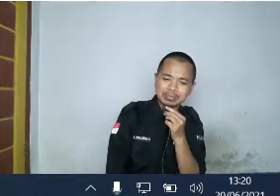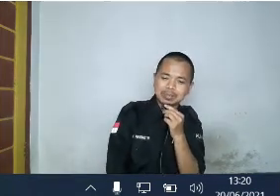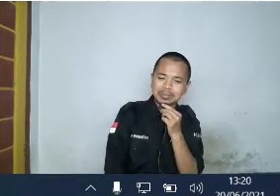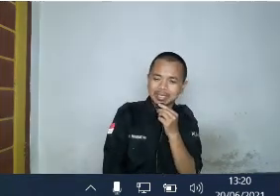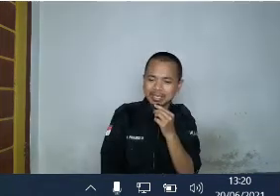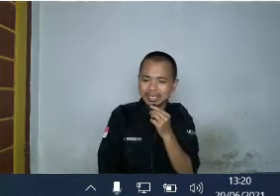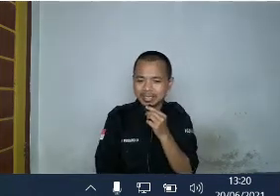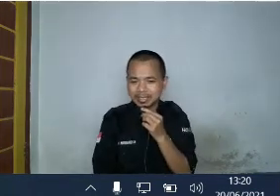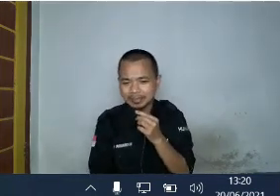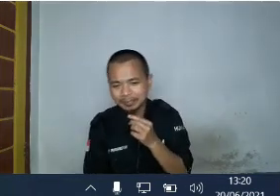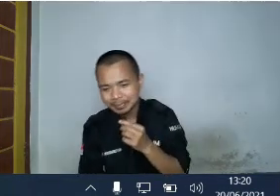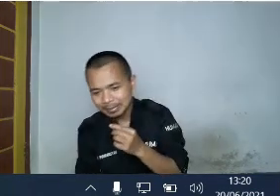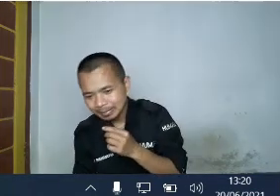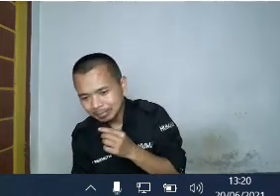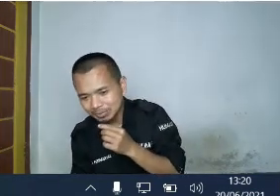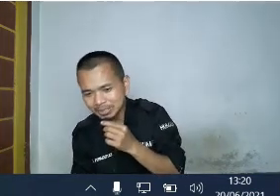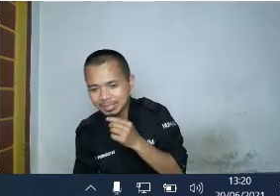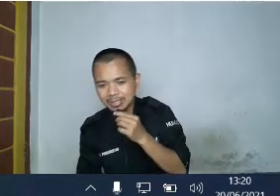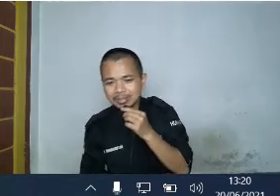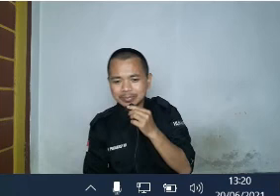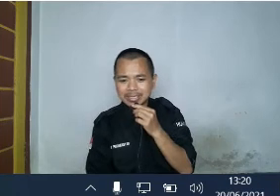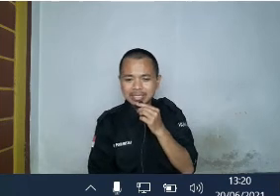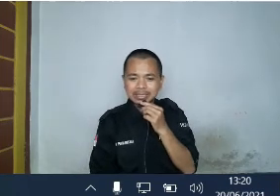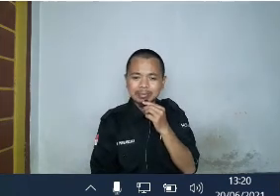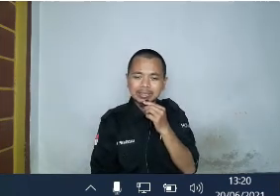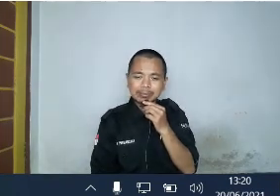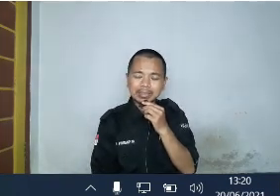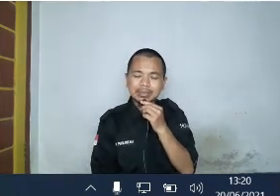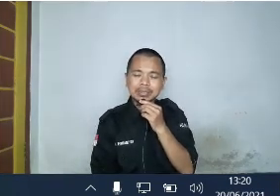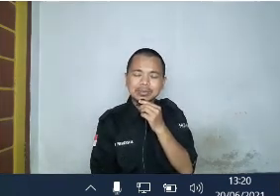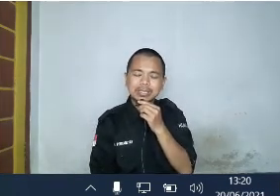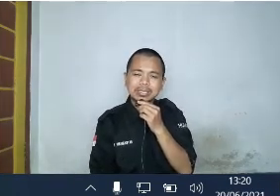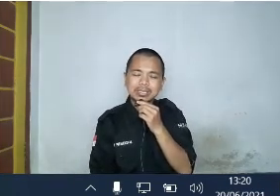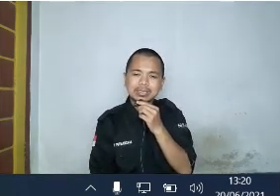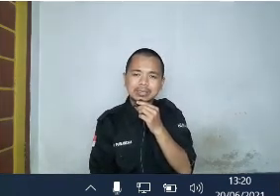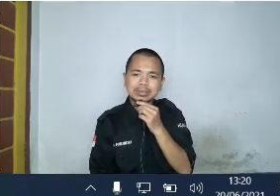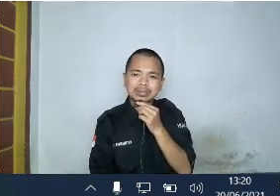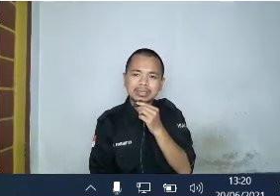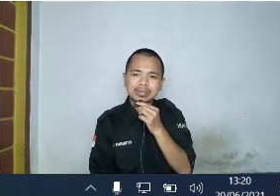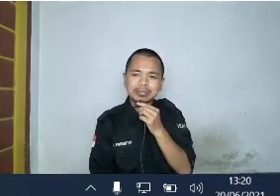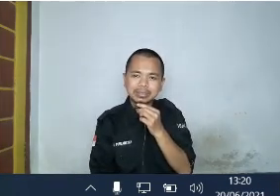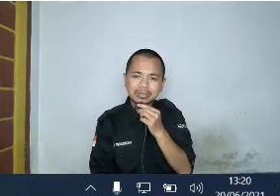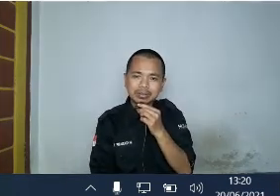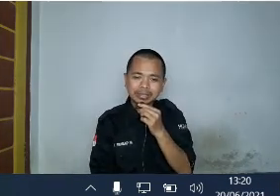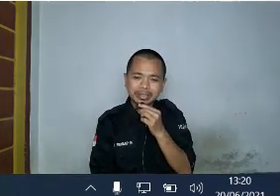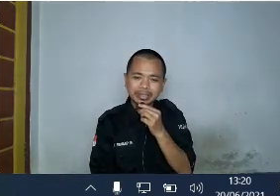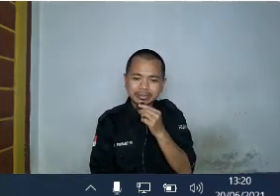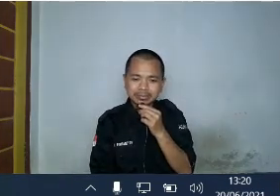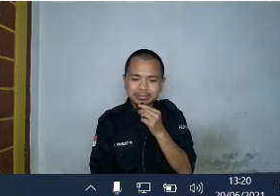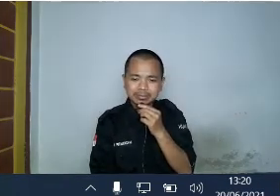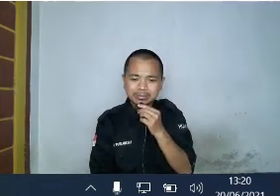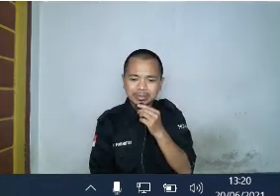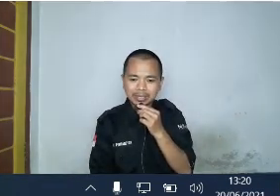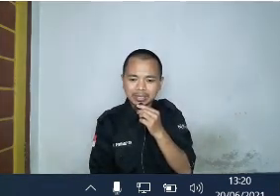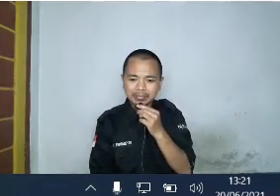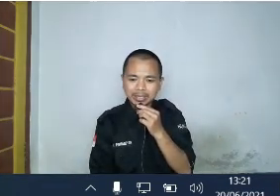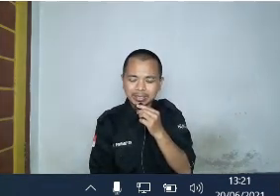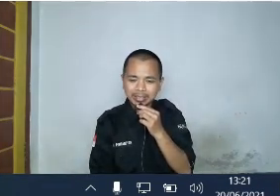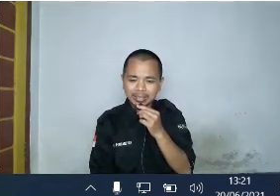matakuliah sebelumnya maksudnya adalah kalau misalkan temen-temen kebetulan ada mata kuliah bntrok nih ya